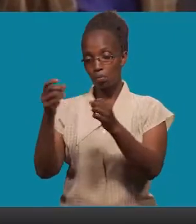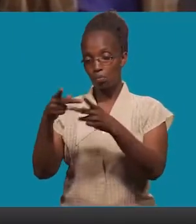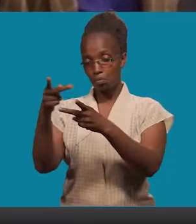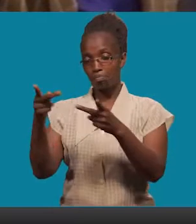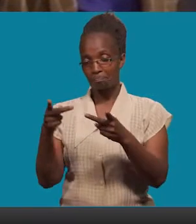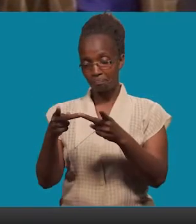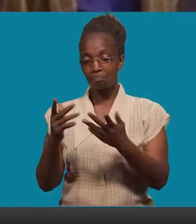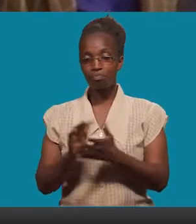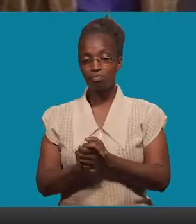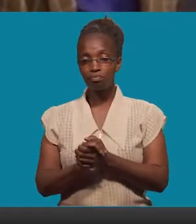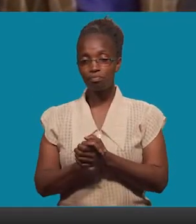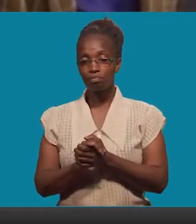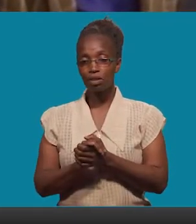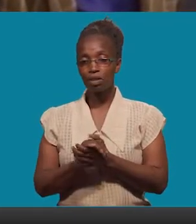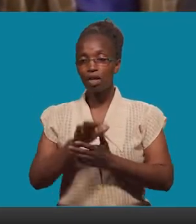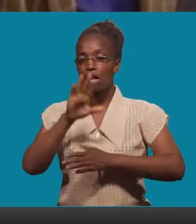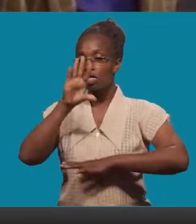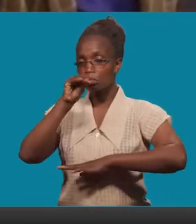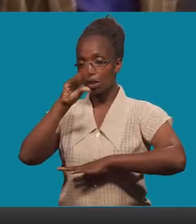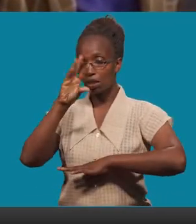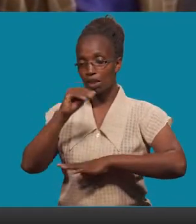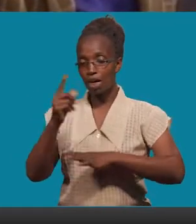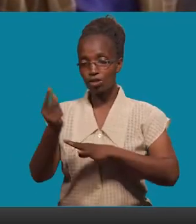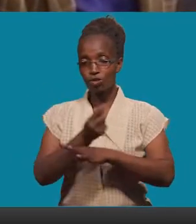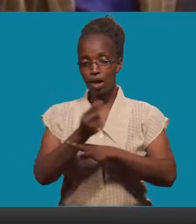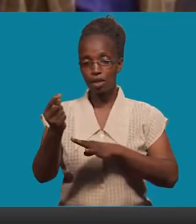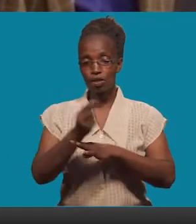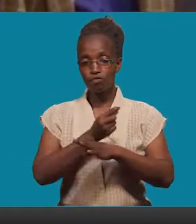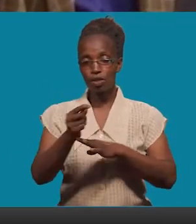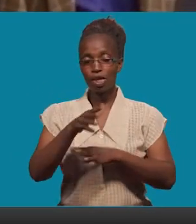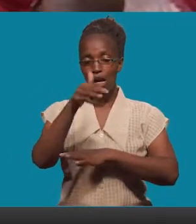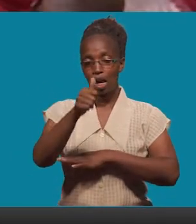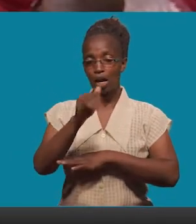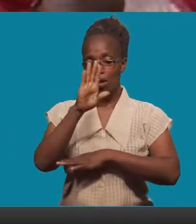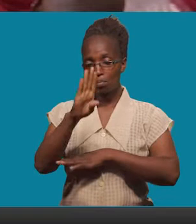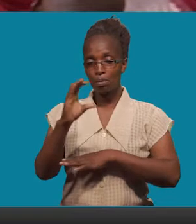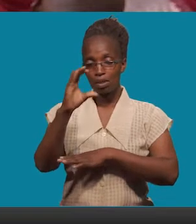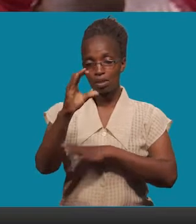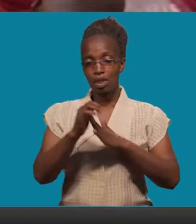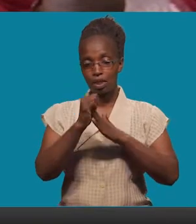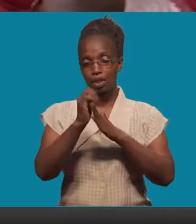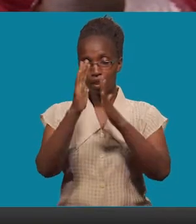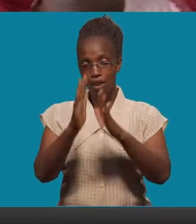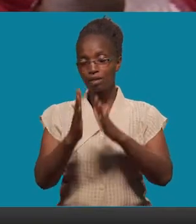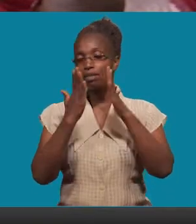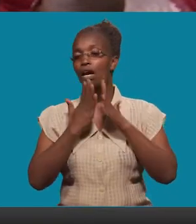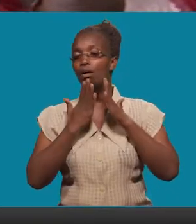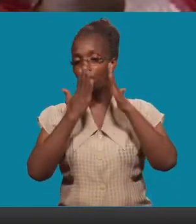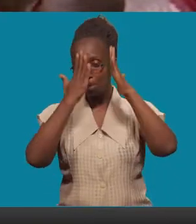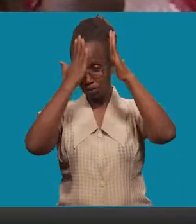Kizungumza katika mafunzo kwa makasisi wa kanisa la IBC, askofu mkuu wa kanisa la IBC Daktari Timothy